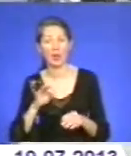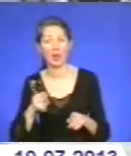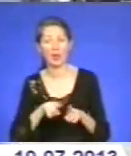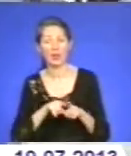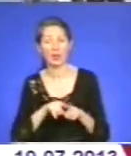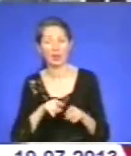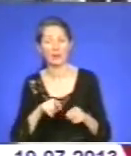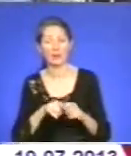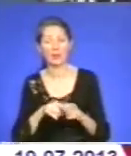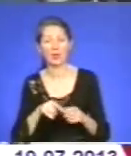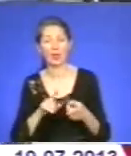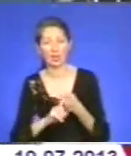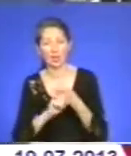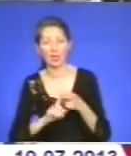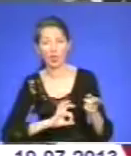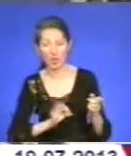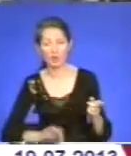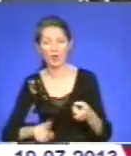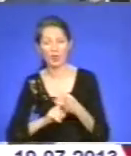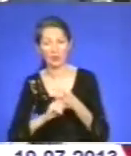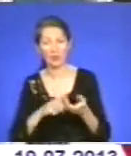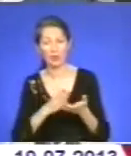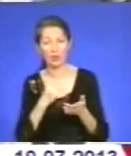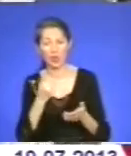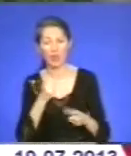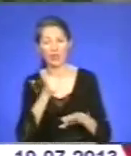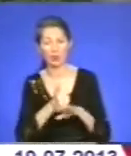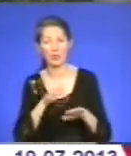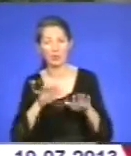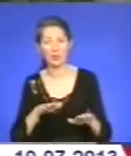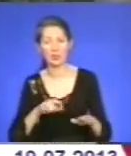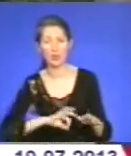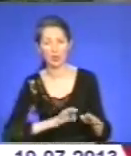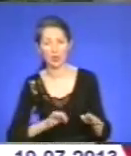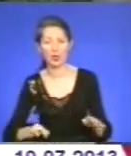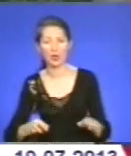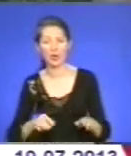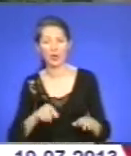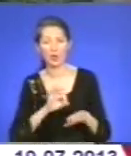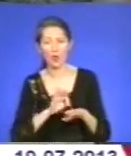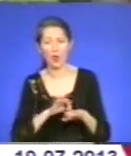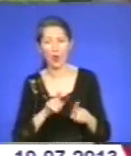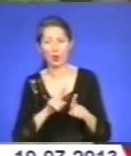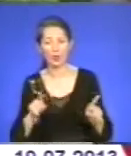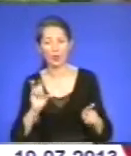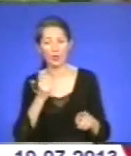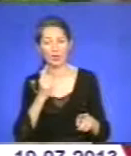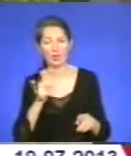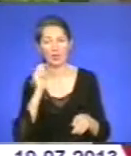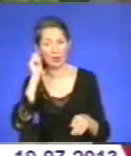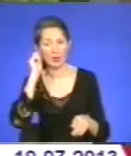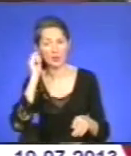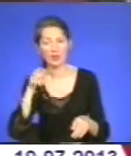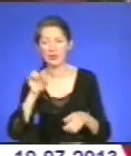Кишкові інфекції займають одне з провідних місць в інфекційній патології, особливо в дитячому віці. Заразитись просто – через вживання